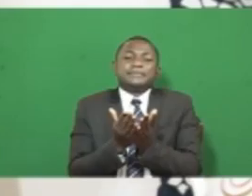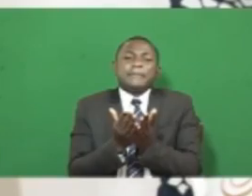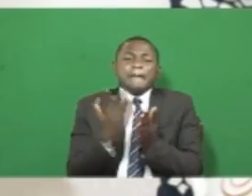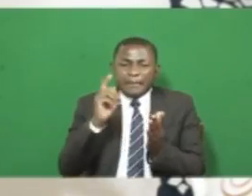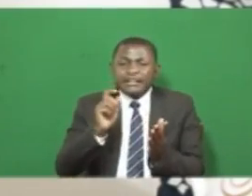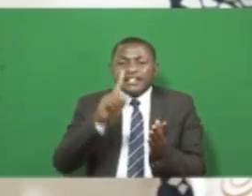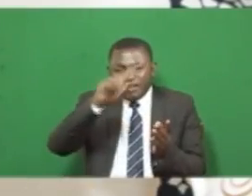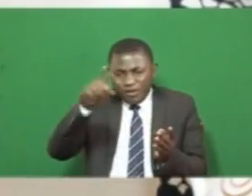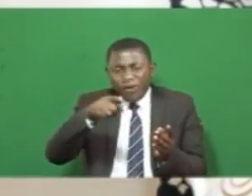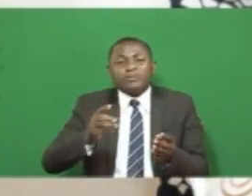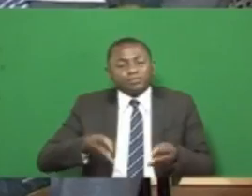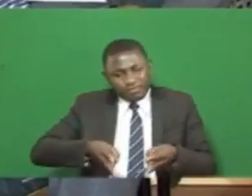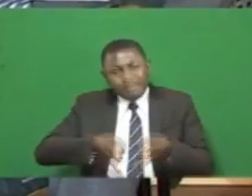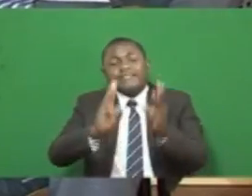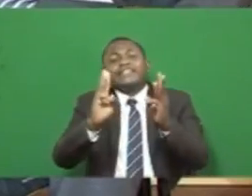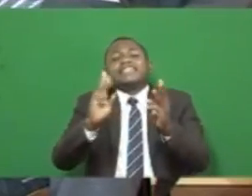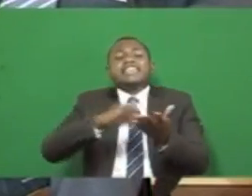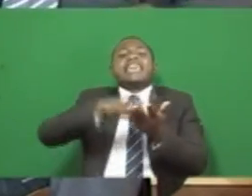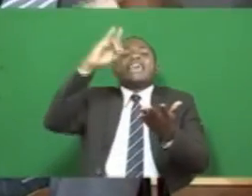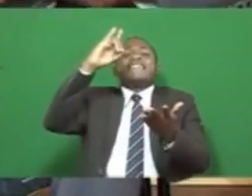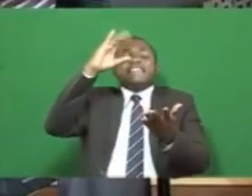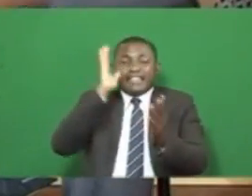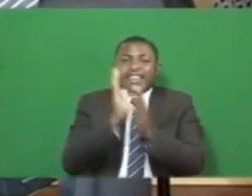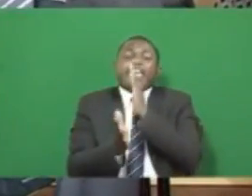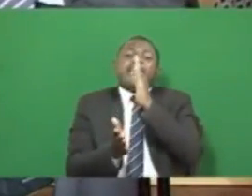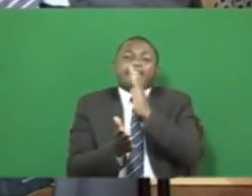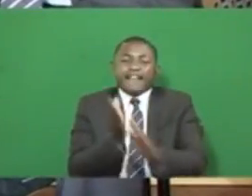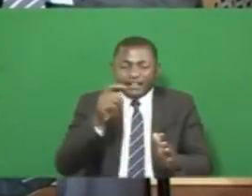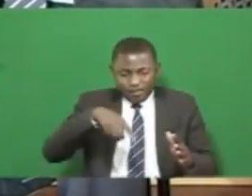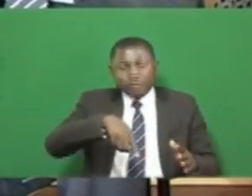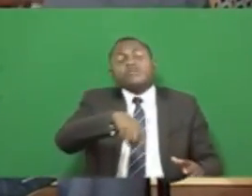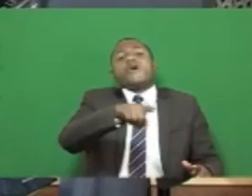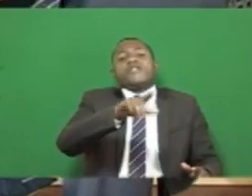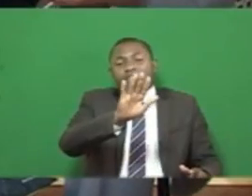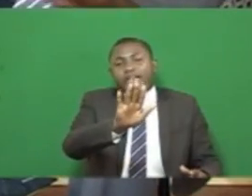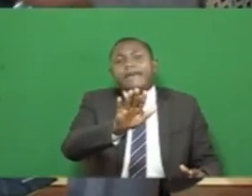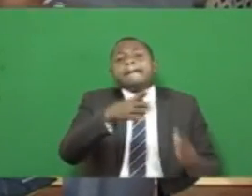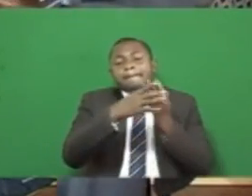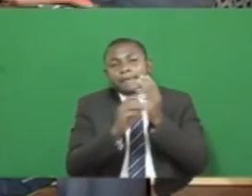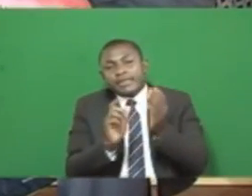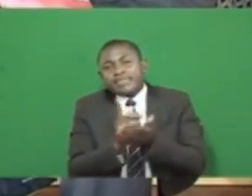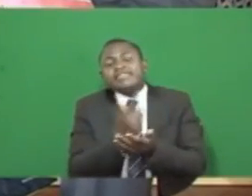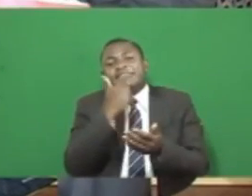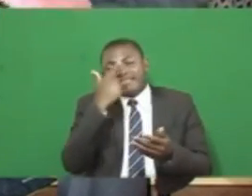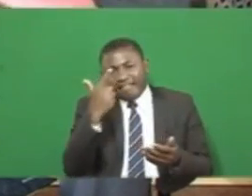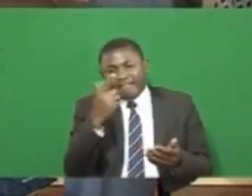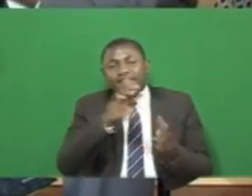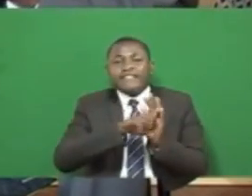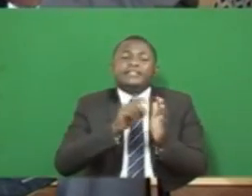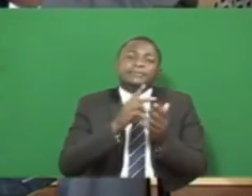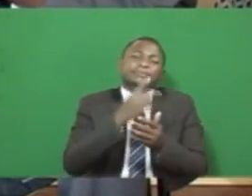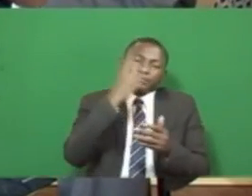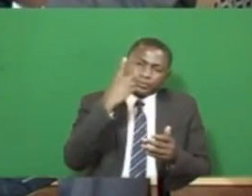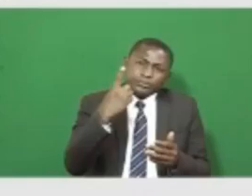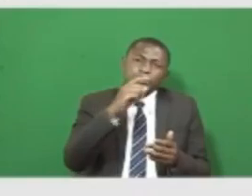kutsika akamafuta but uya asvike. Maguma acho manje ndo ari pana Mateo 7. Matthew 7.